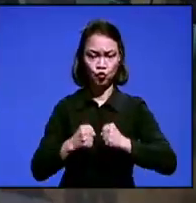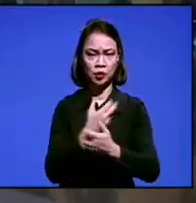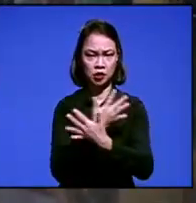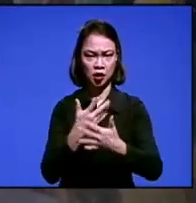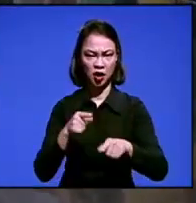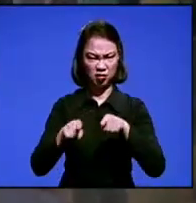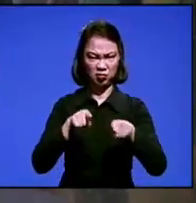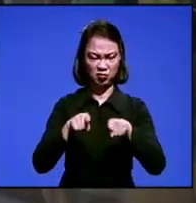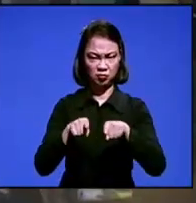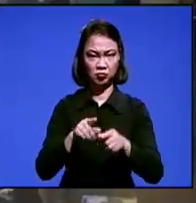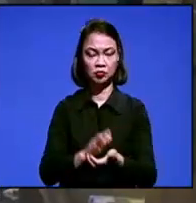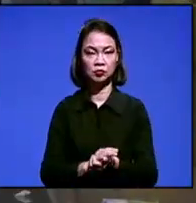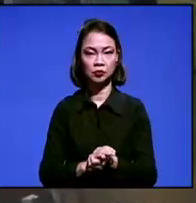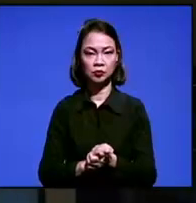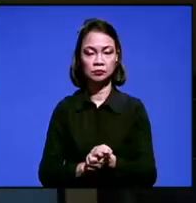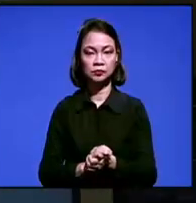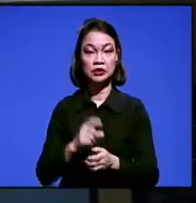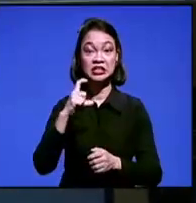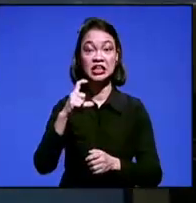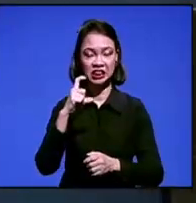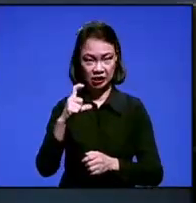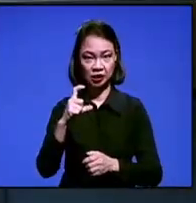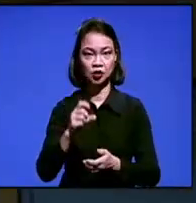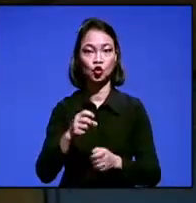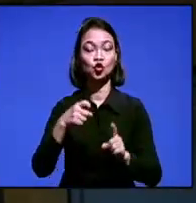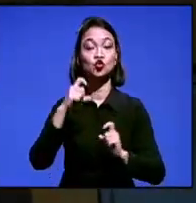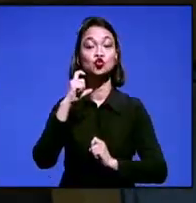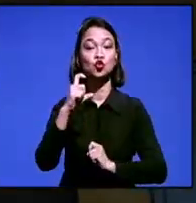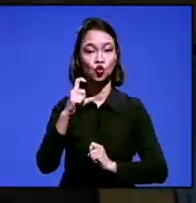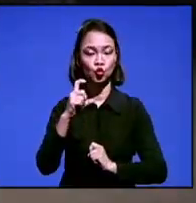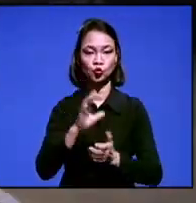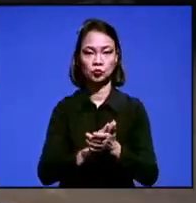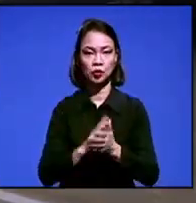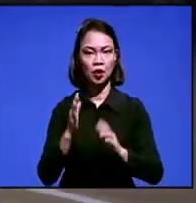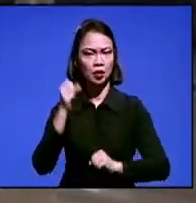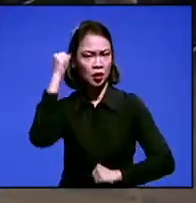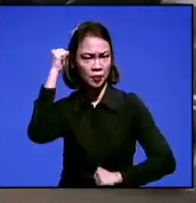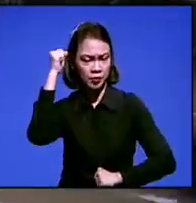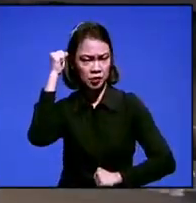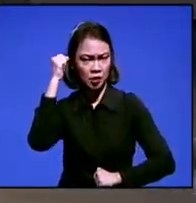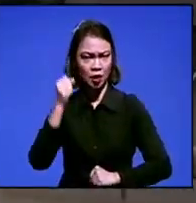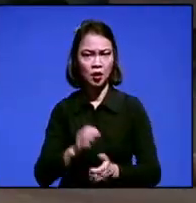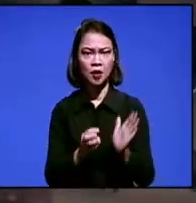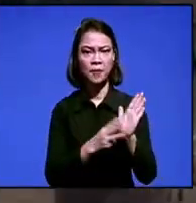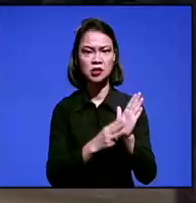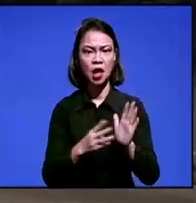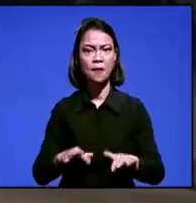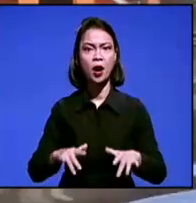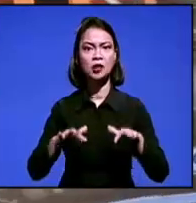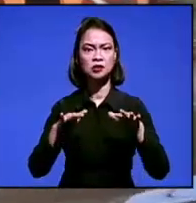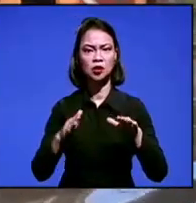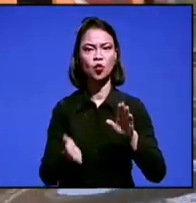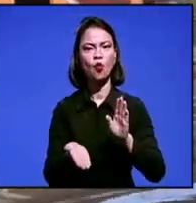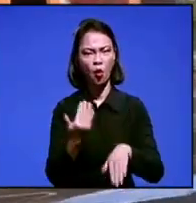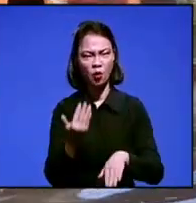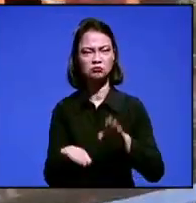menilai kolam retensi Cieunteung dan Curug jompong belum mampu menangani permasalahan banjir yang menahun